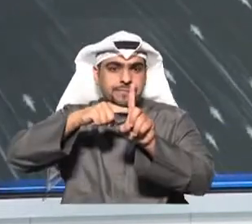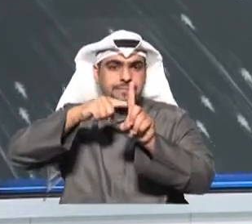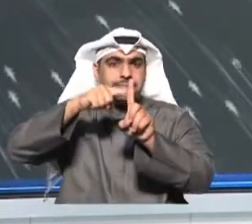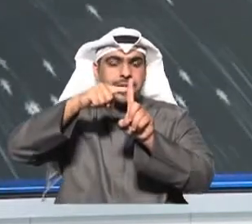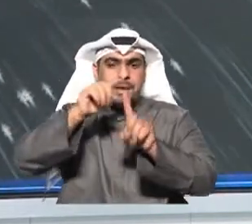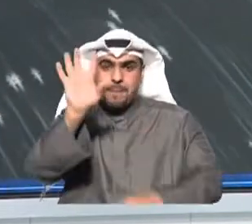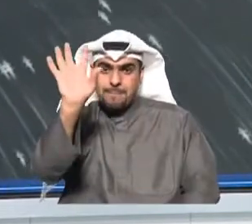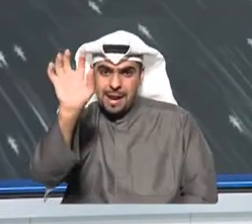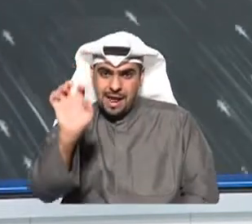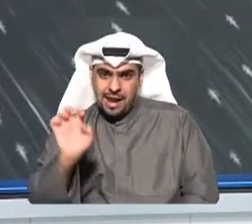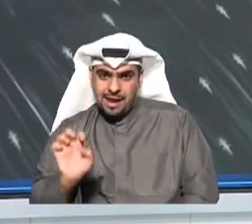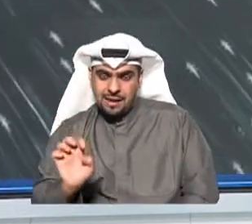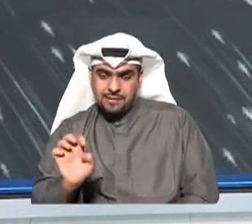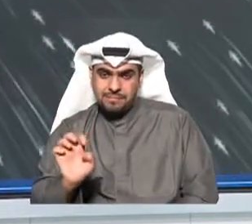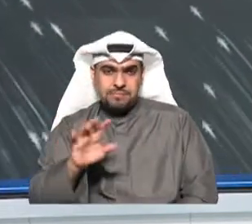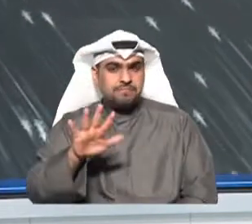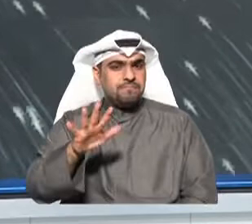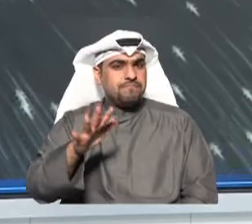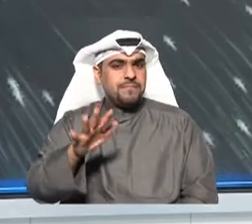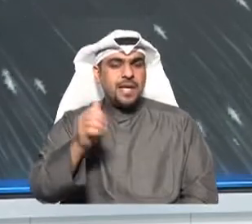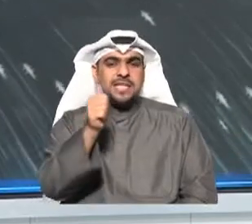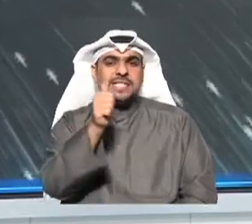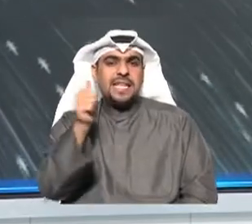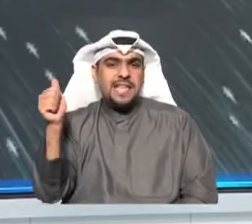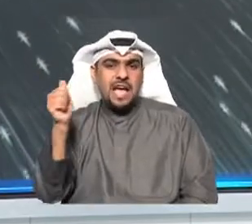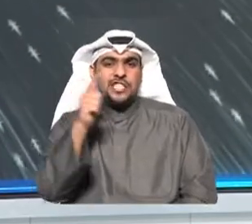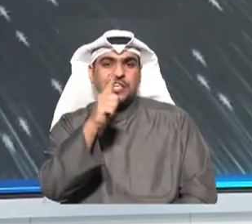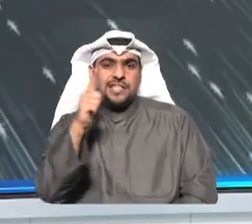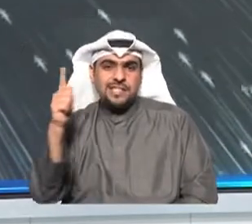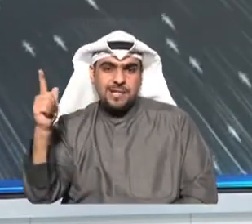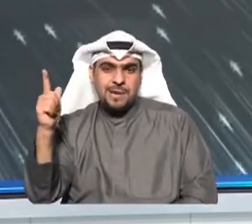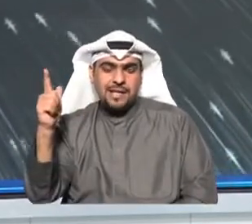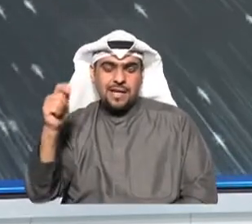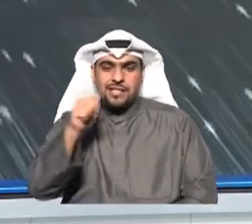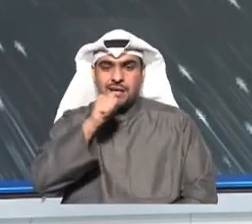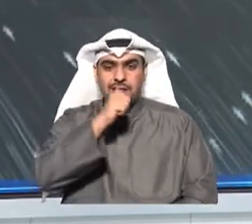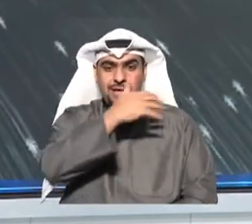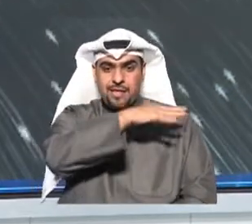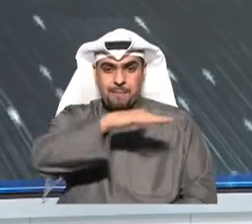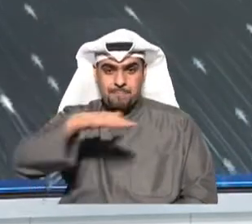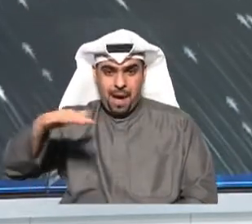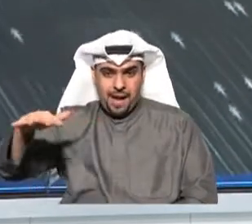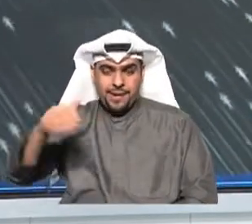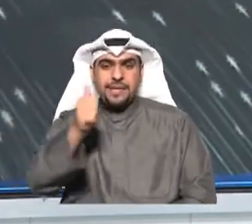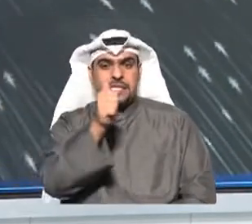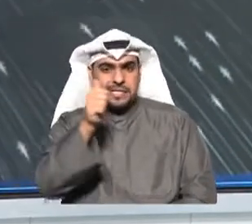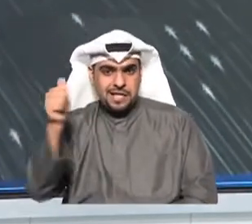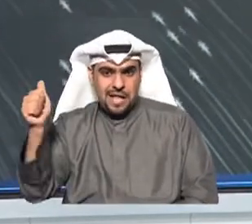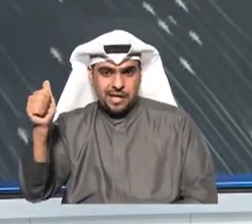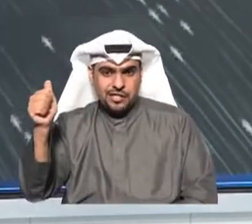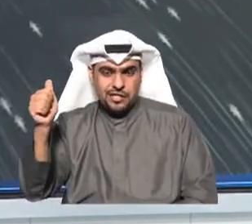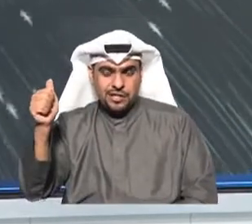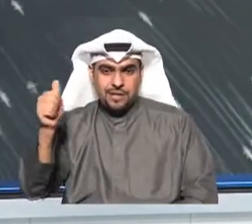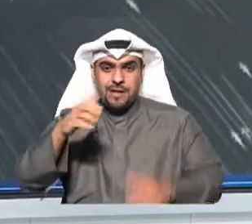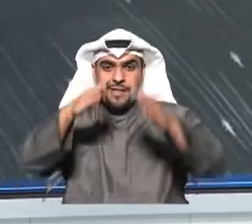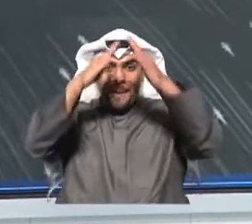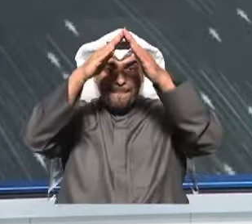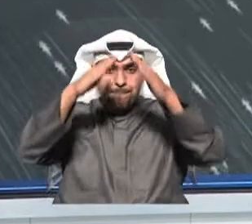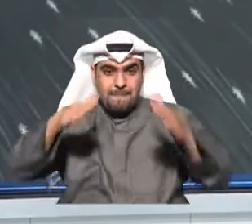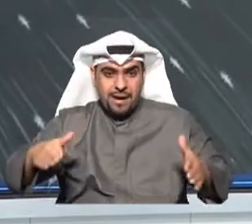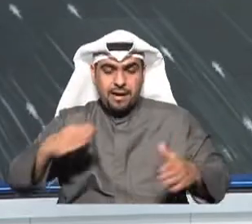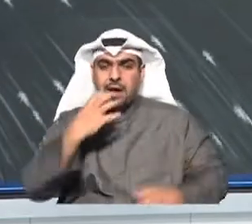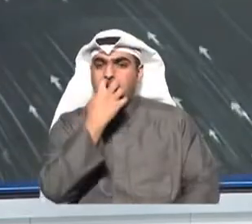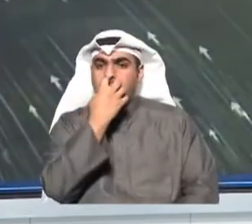منتصف هذه الليلة قد تصل إلى 16 درجة مئوية خاصة على المناطق الساحلية. بالنسبة للمناطق الغربية من البلاد السالم الشقاية قد تصل